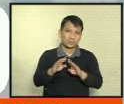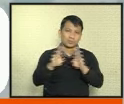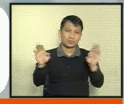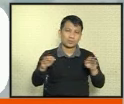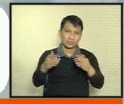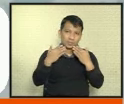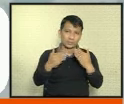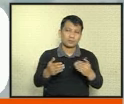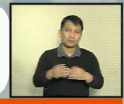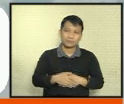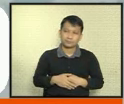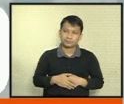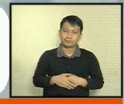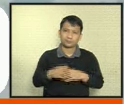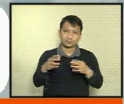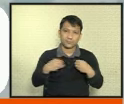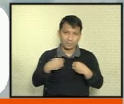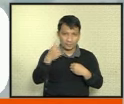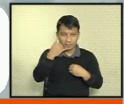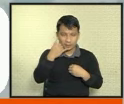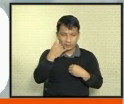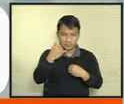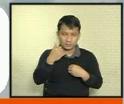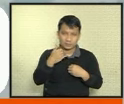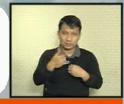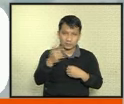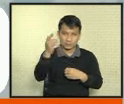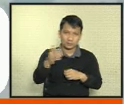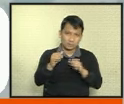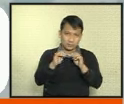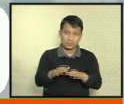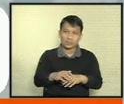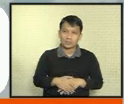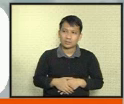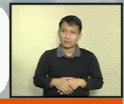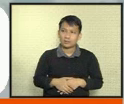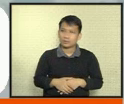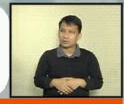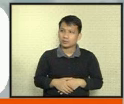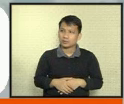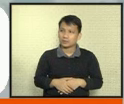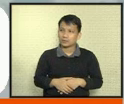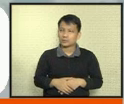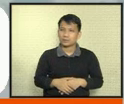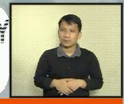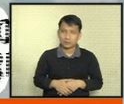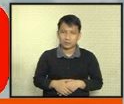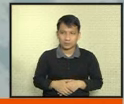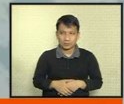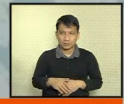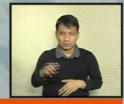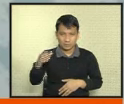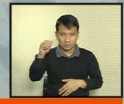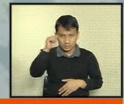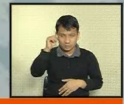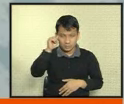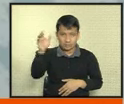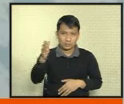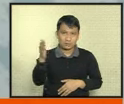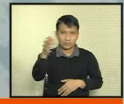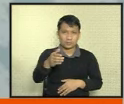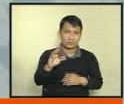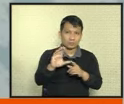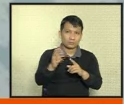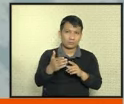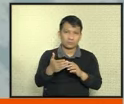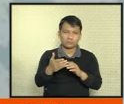Ma'am, salamat po sa pagtanggap ng aming tawag. God bless yes, po, madam. Sir. Thank you po. Okay, Sir Arman. Po, sir, po. Doon na lang po sa City